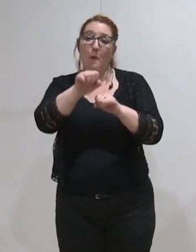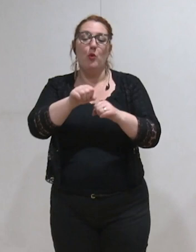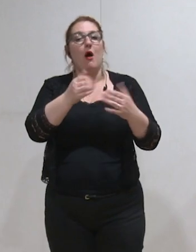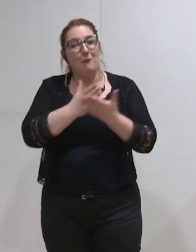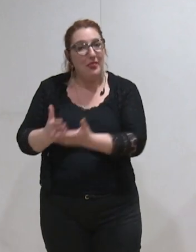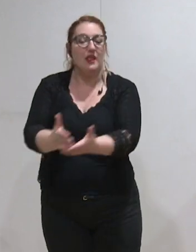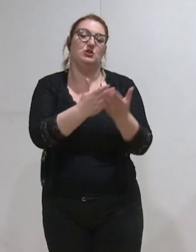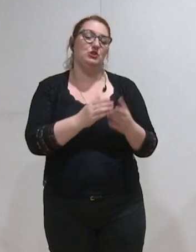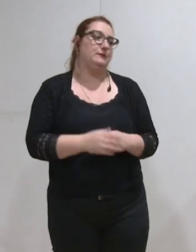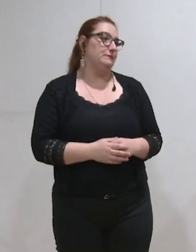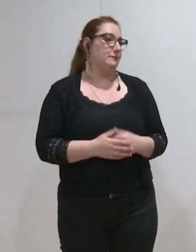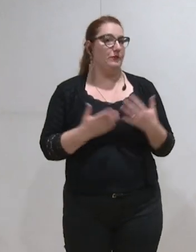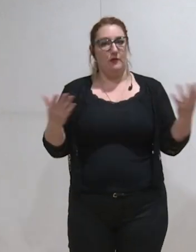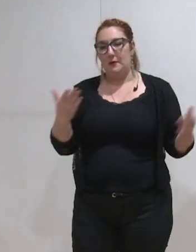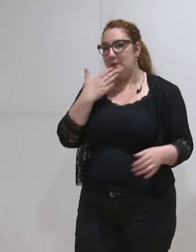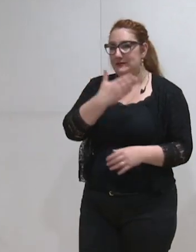voilà